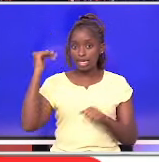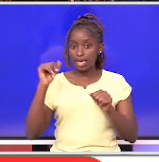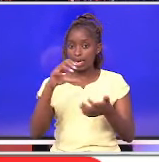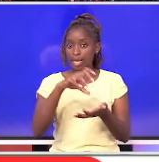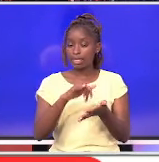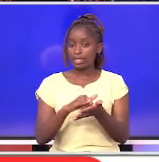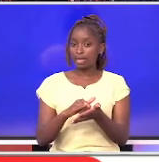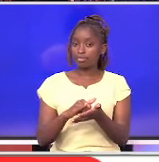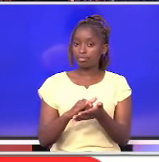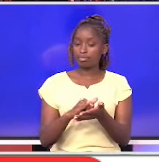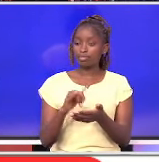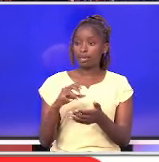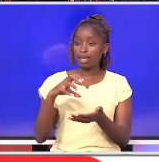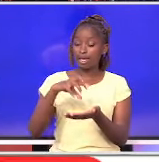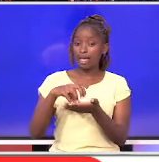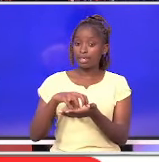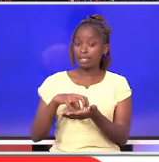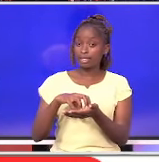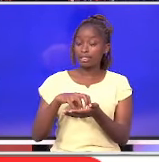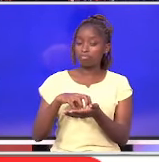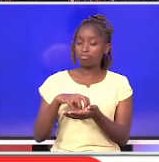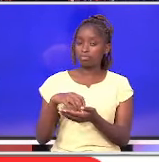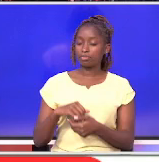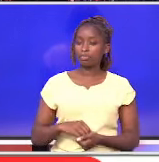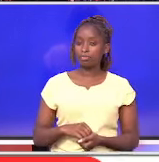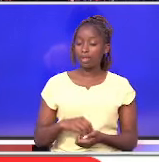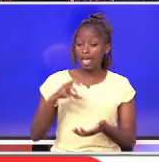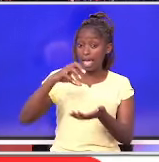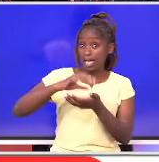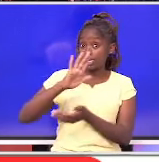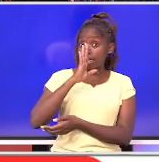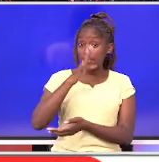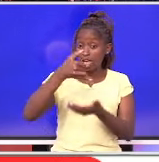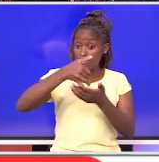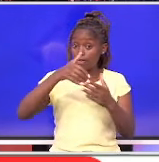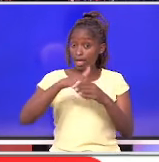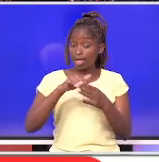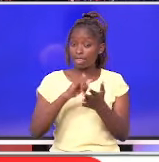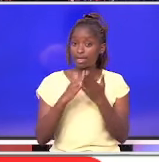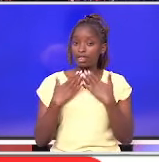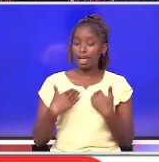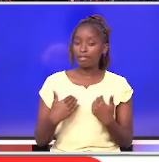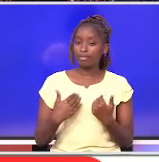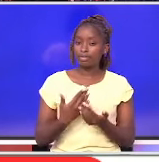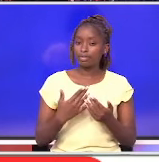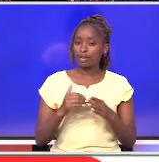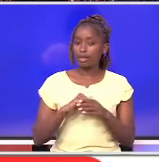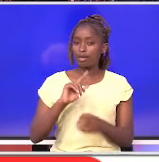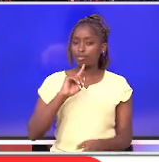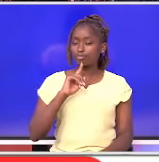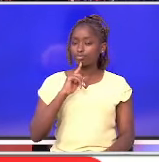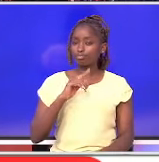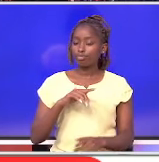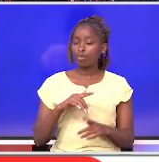kesi yao kuhusika katika sakata ya mpango wa elimu nchini Finland, na ambapo